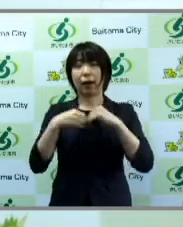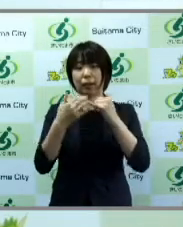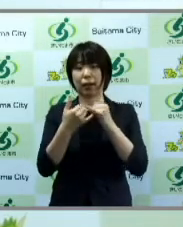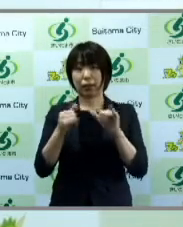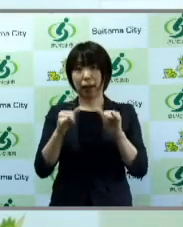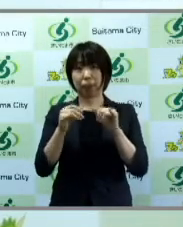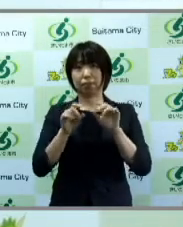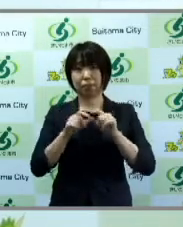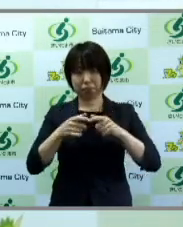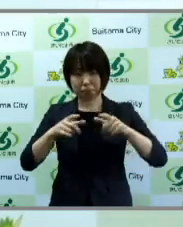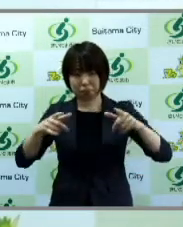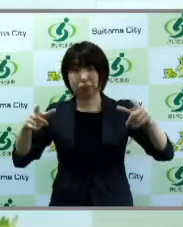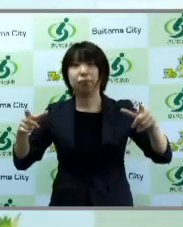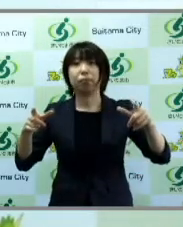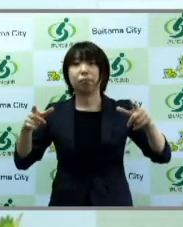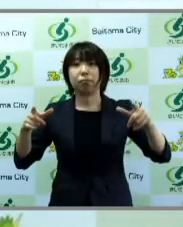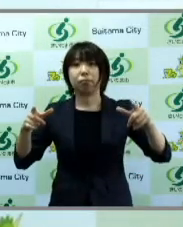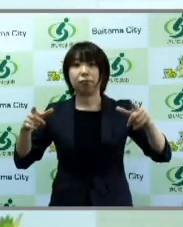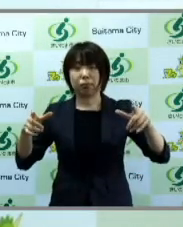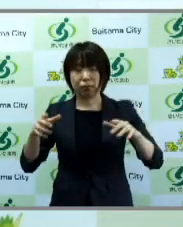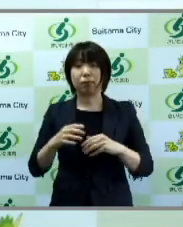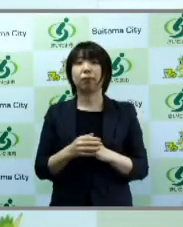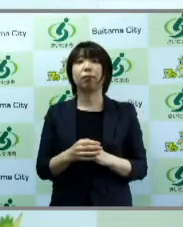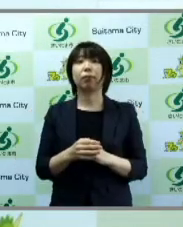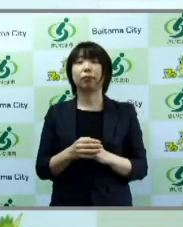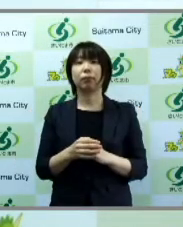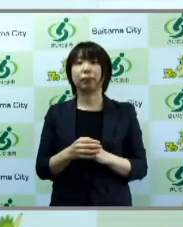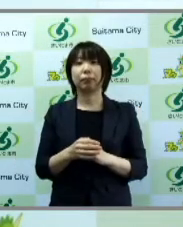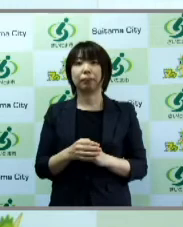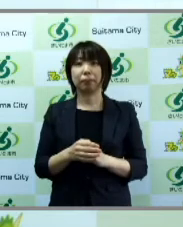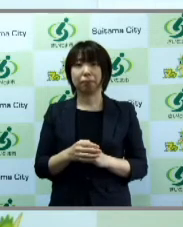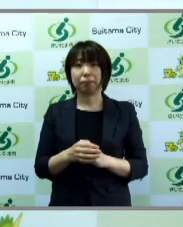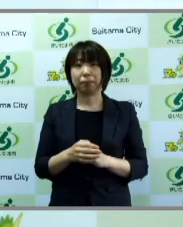埼玉市なんですかね、